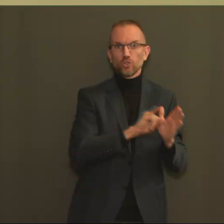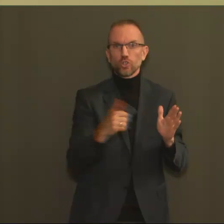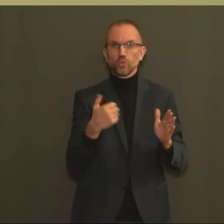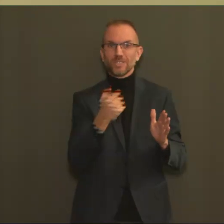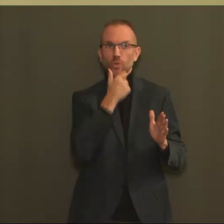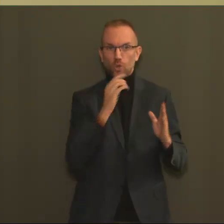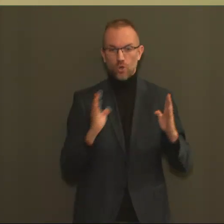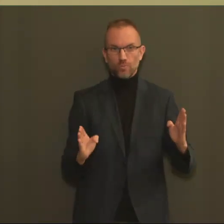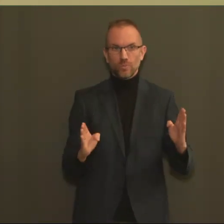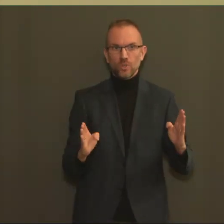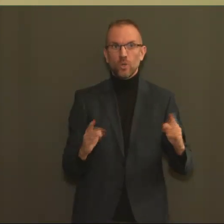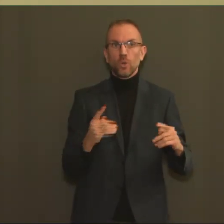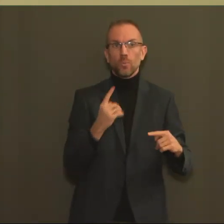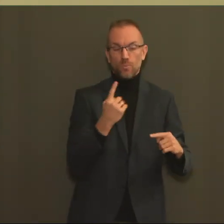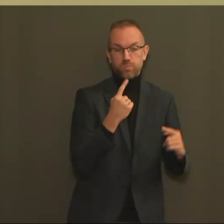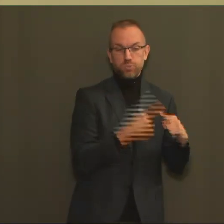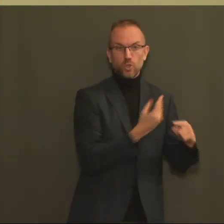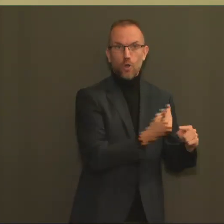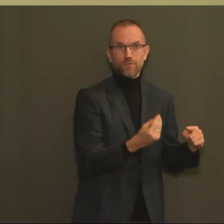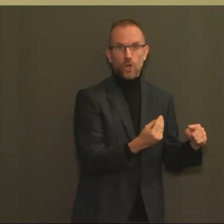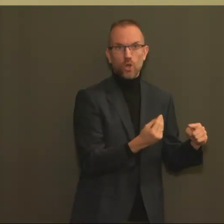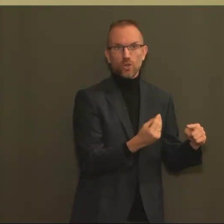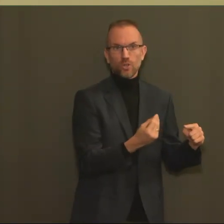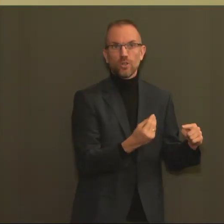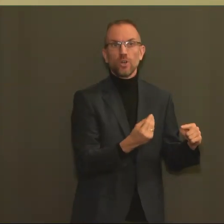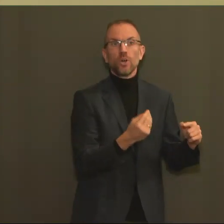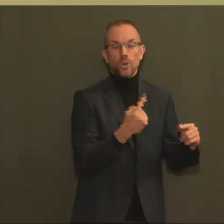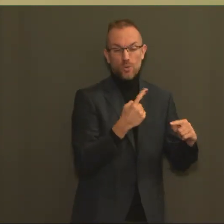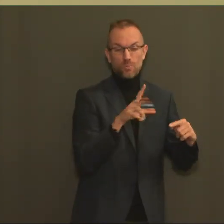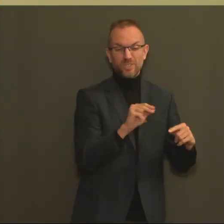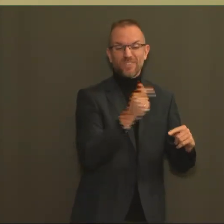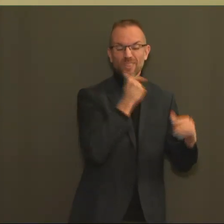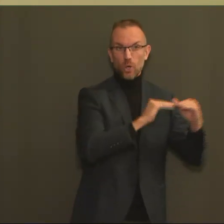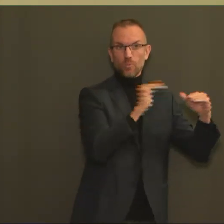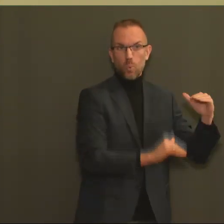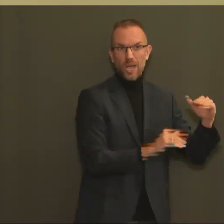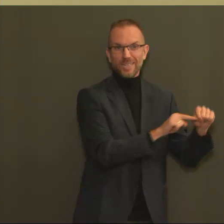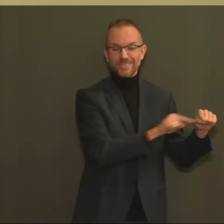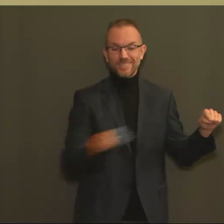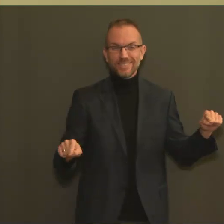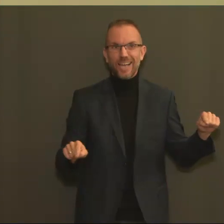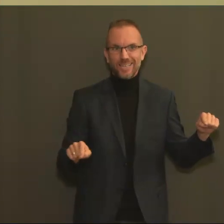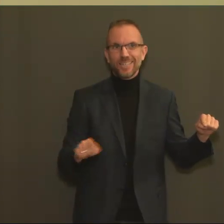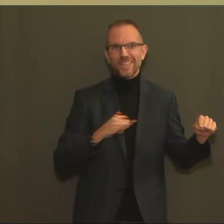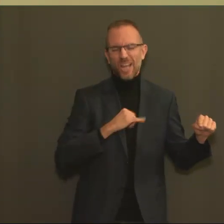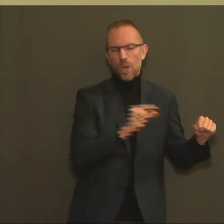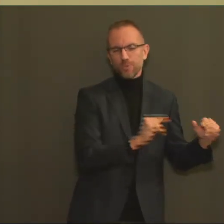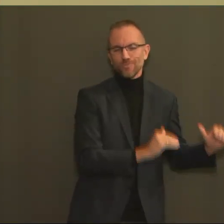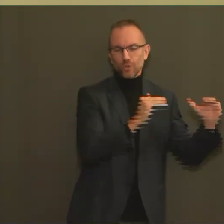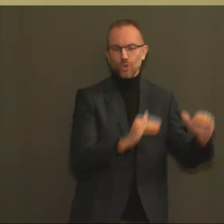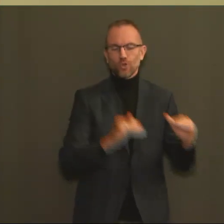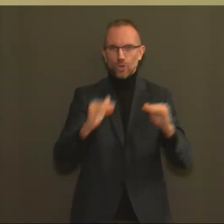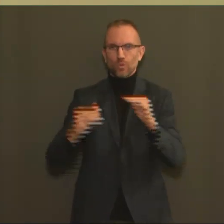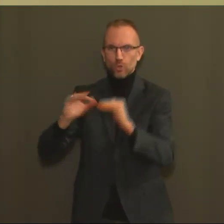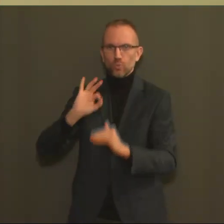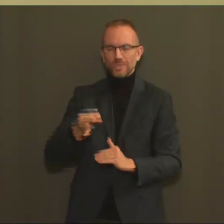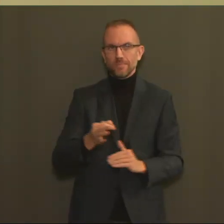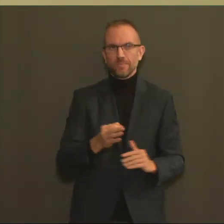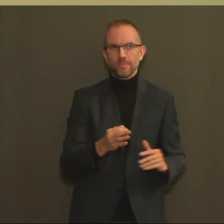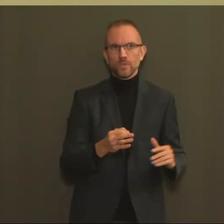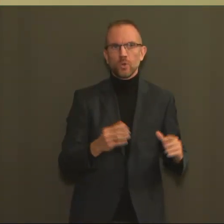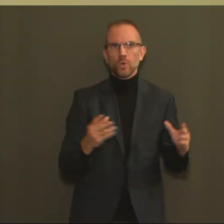de moddervet al onder par contre pico's limo def-shop reda prima oké is afval